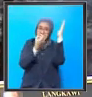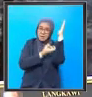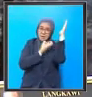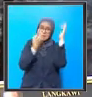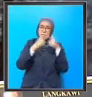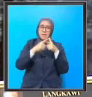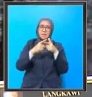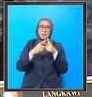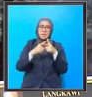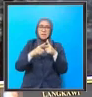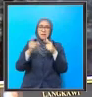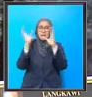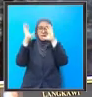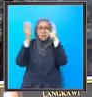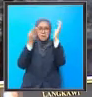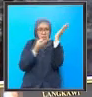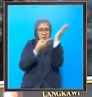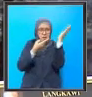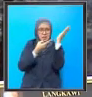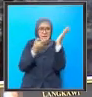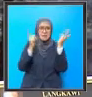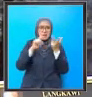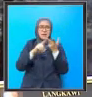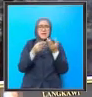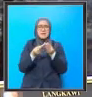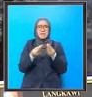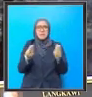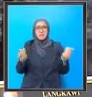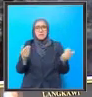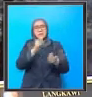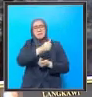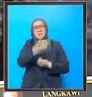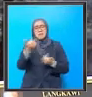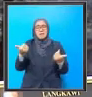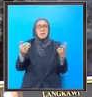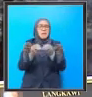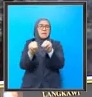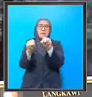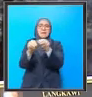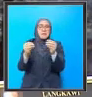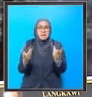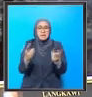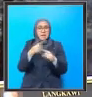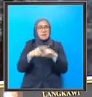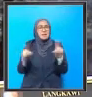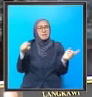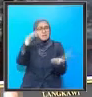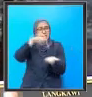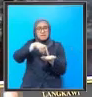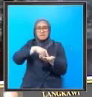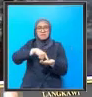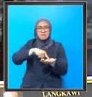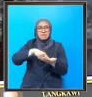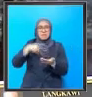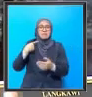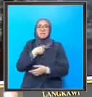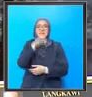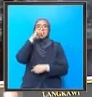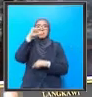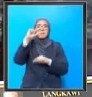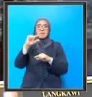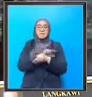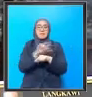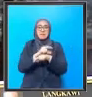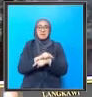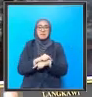Sawit Pasir dan macam-macam lagi tetapi Ini semua tidak digunakan oleh kita kalaupun kita